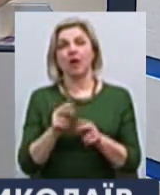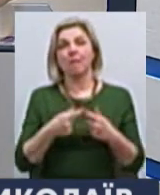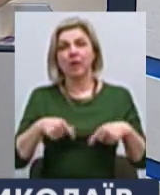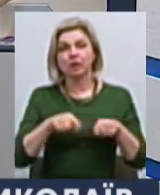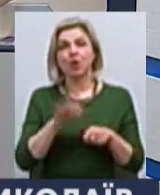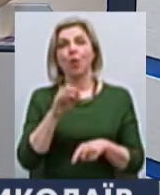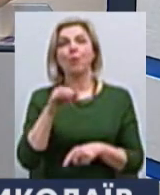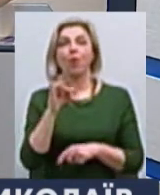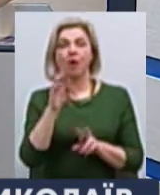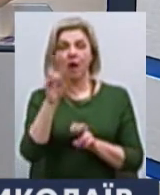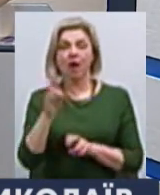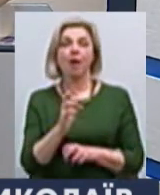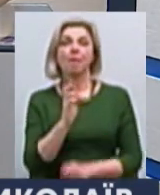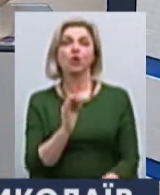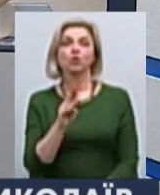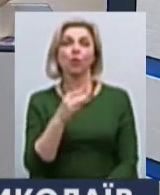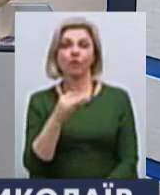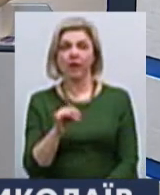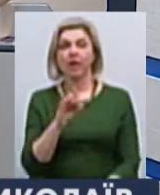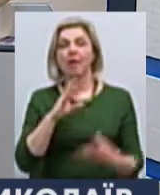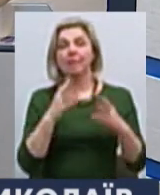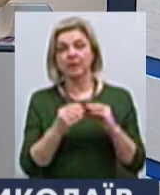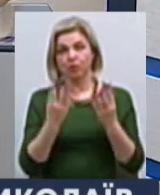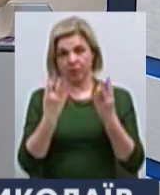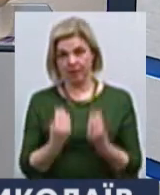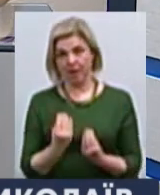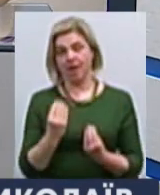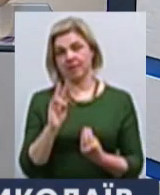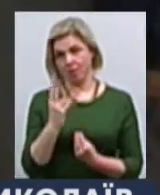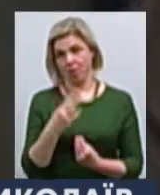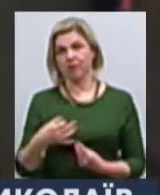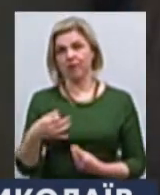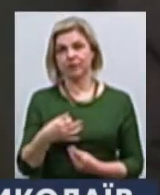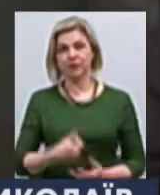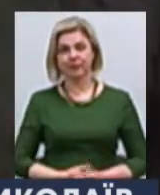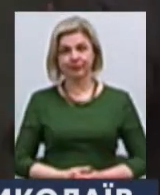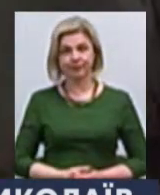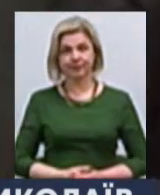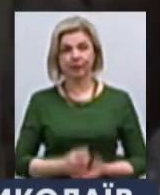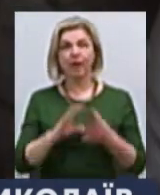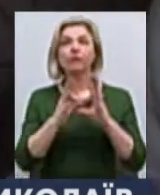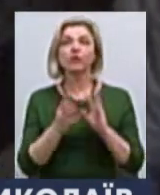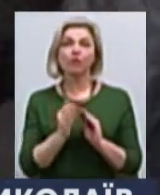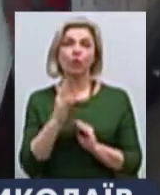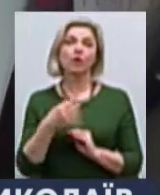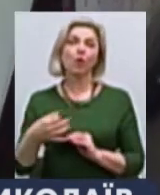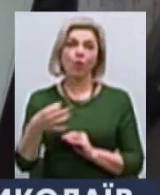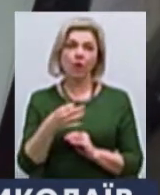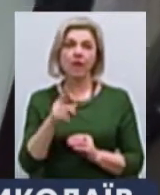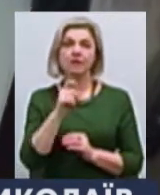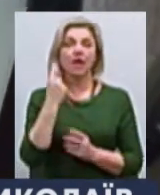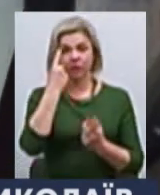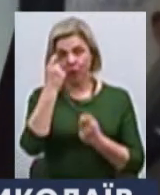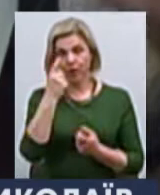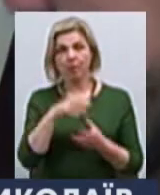Дмитро Баштовий під час прес-конференції «Підсумки дня виборів на Миколаївщині». Усього на Миколаївщині, за даними окружної виборчої